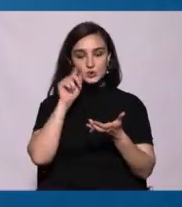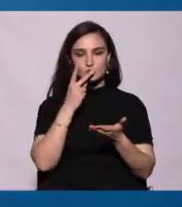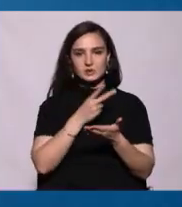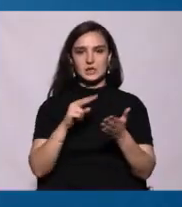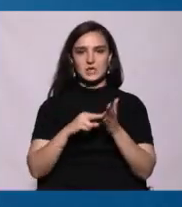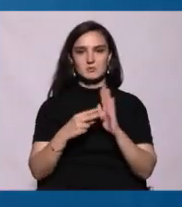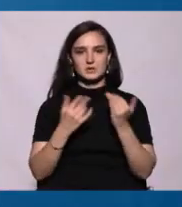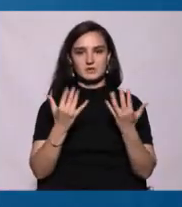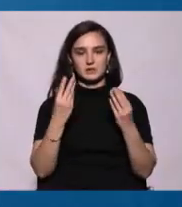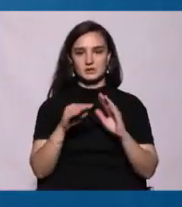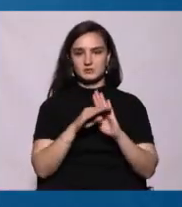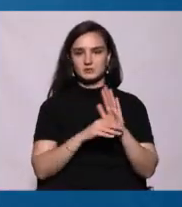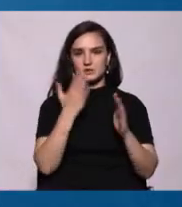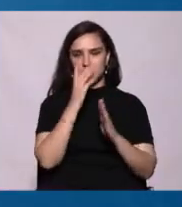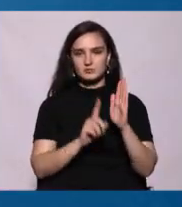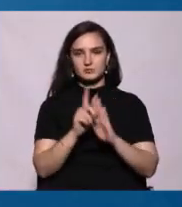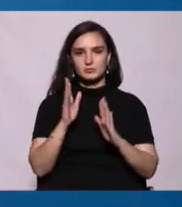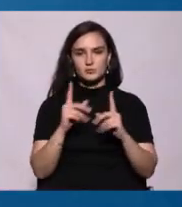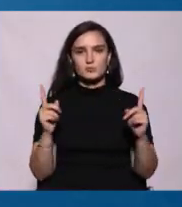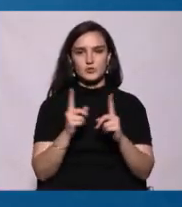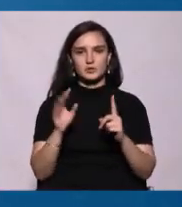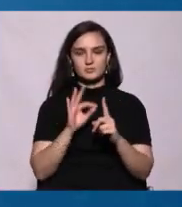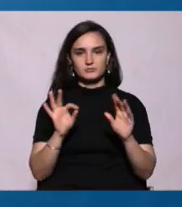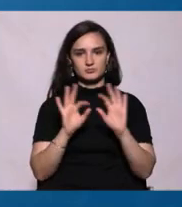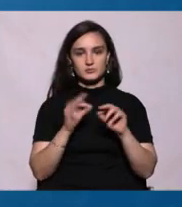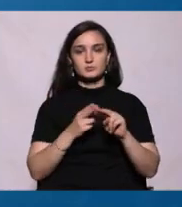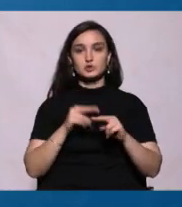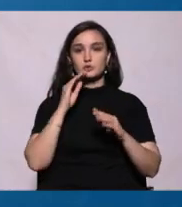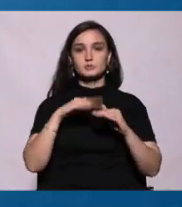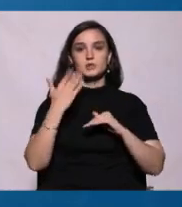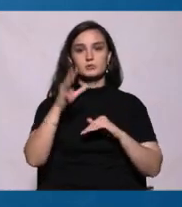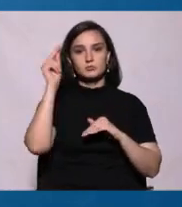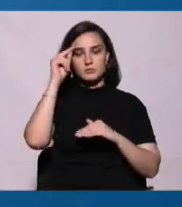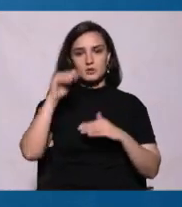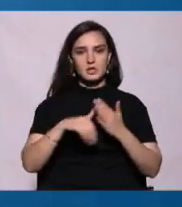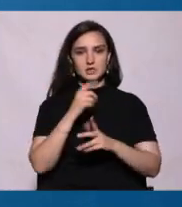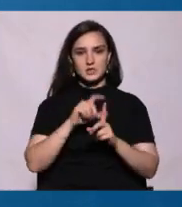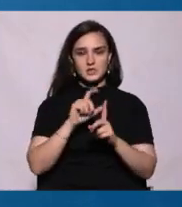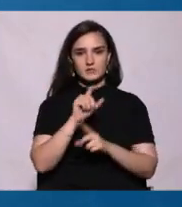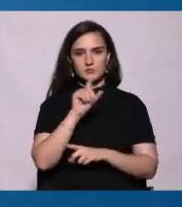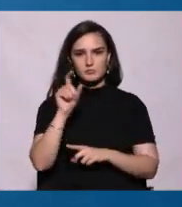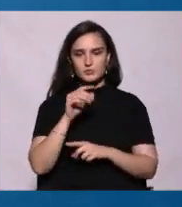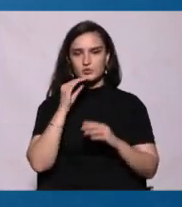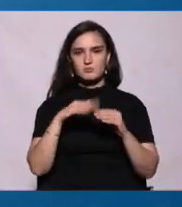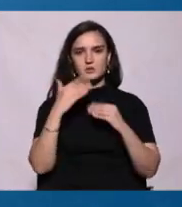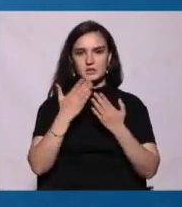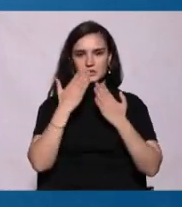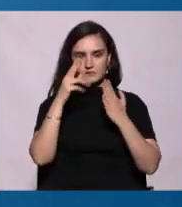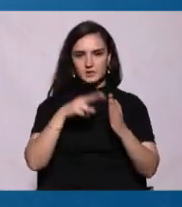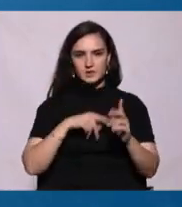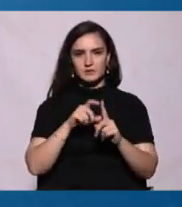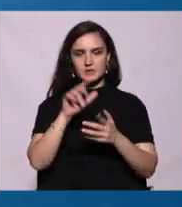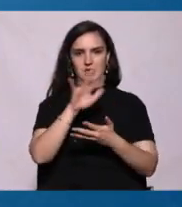გეგმას. დღევანდელი გაკვეთილი დაიწყება მოკლე შესწავლით. ამის შემდეგ შევისწავლით ახალ სიტყვებს, შემდეგ კი წავიკითხავთ